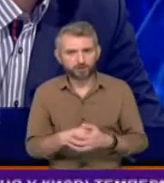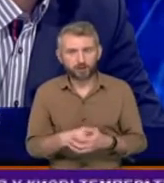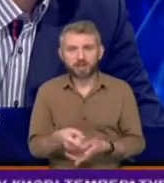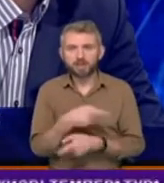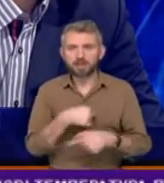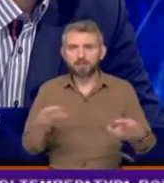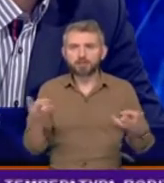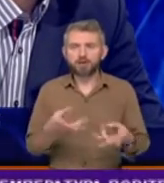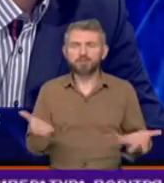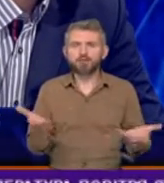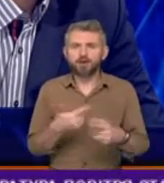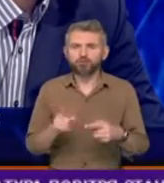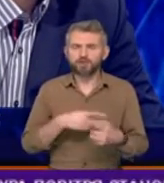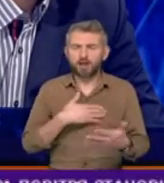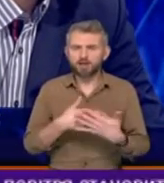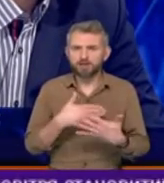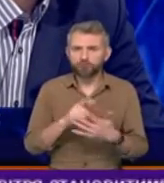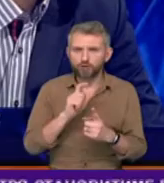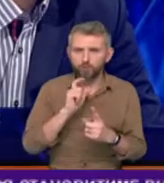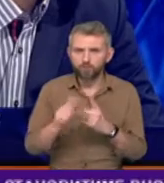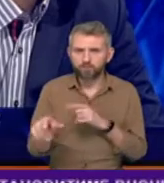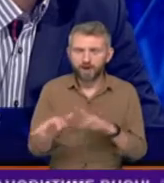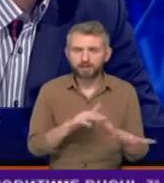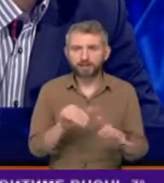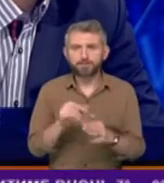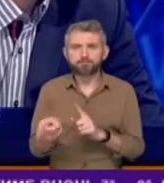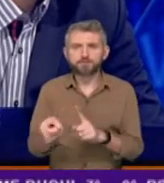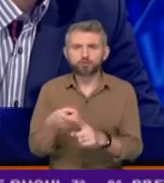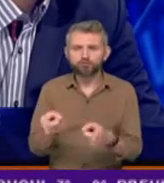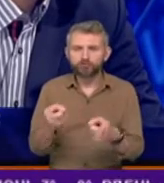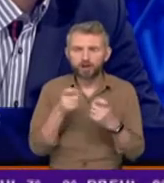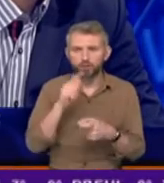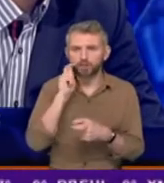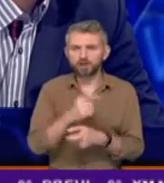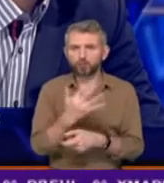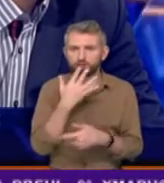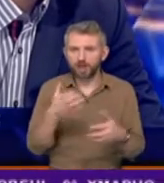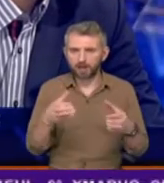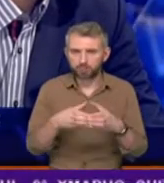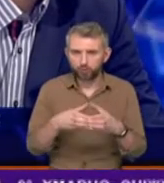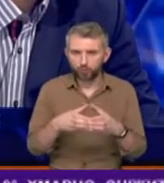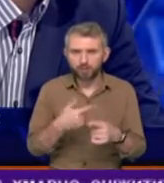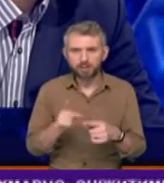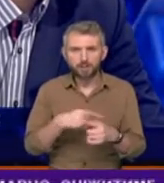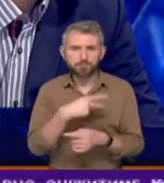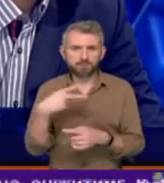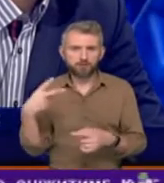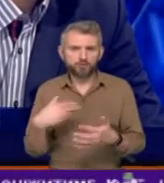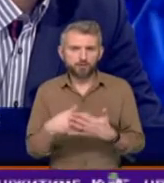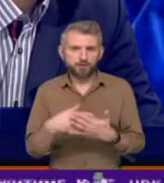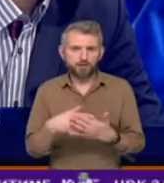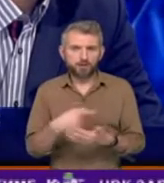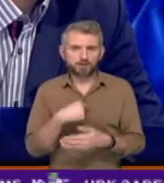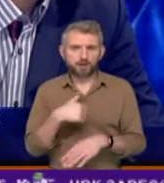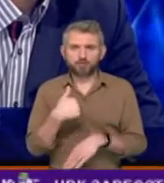нам треба якось на це активно реагувати і підключати українську діаспору. Це приблизно, наприклад, я голова